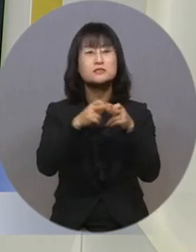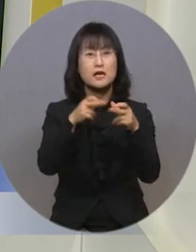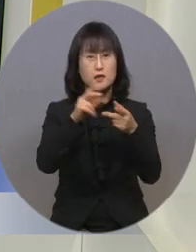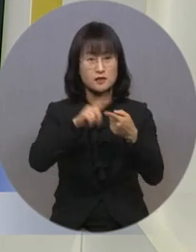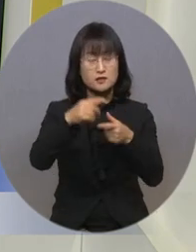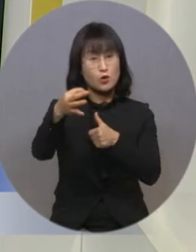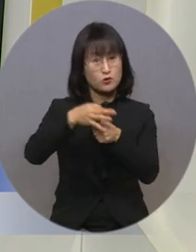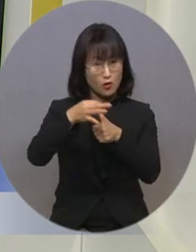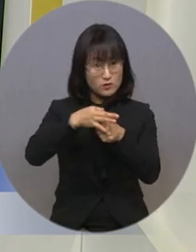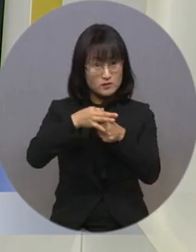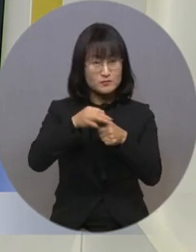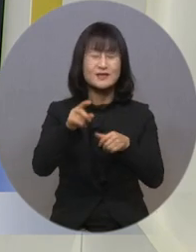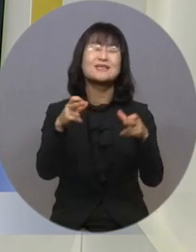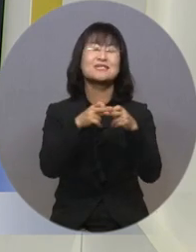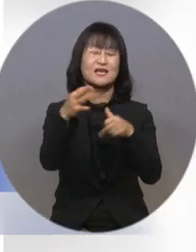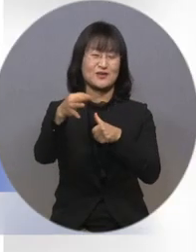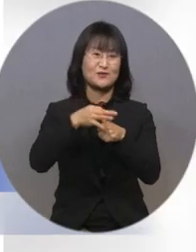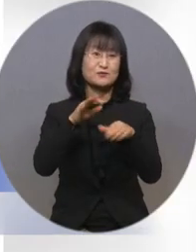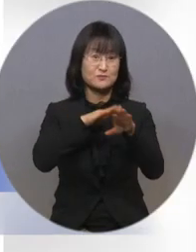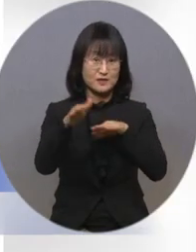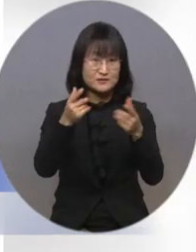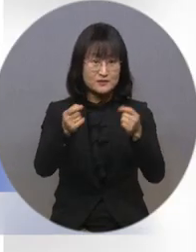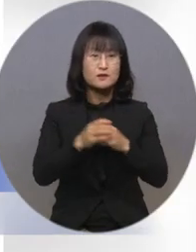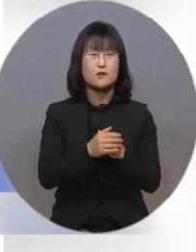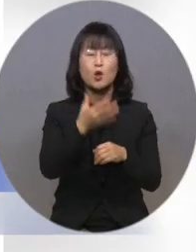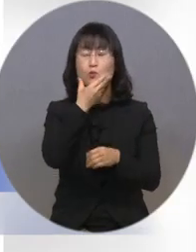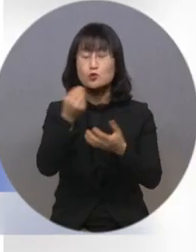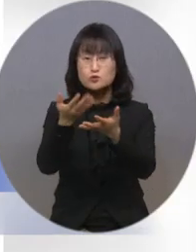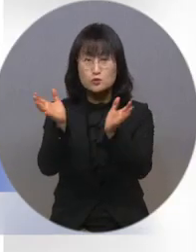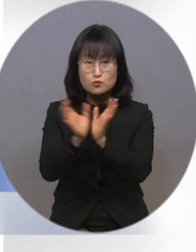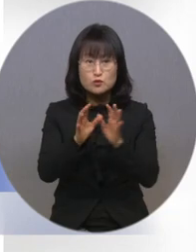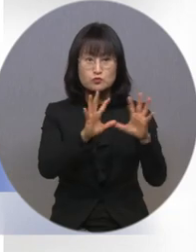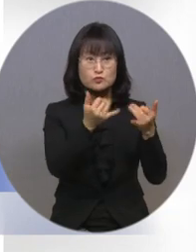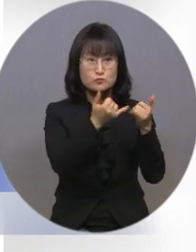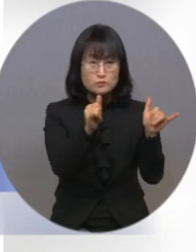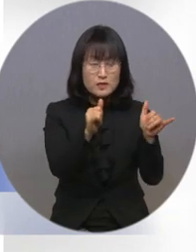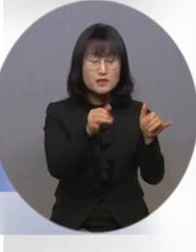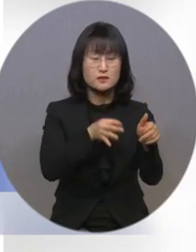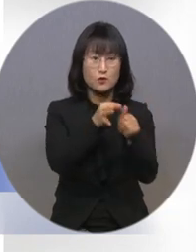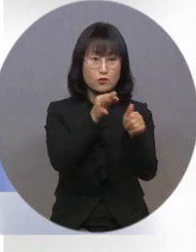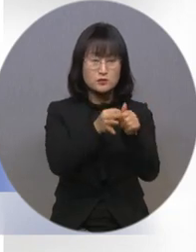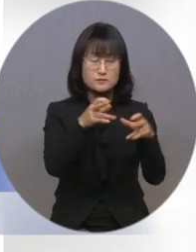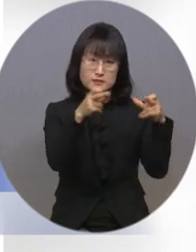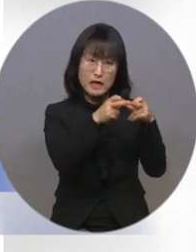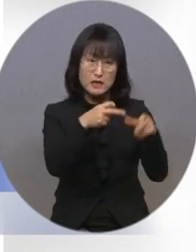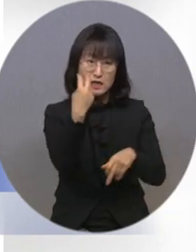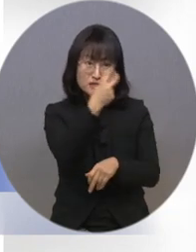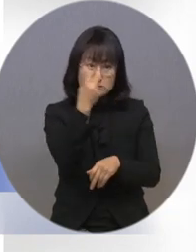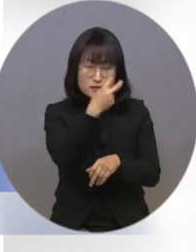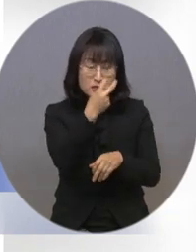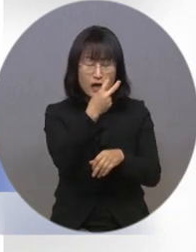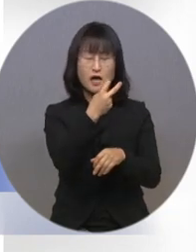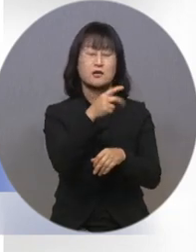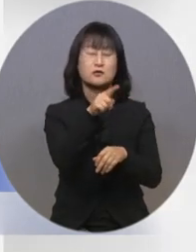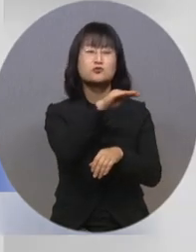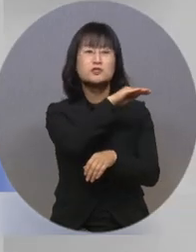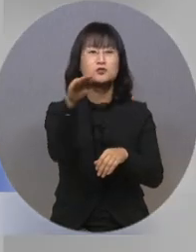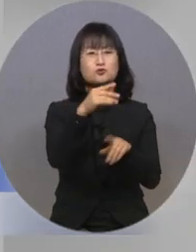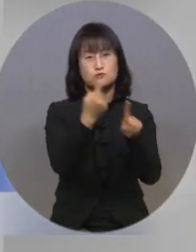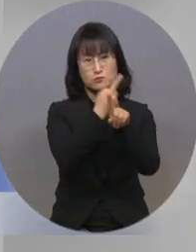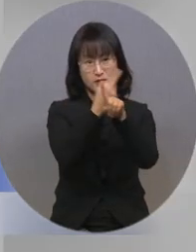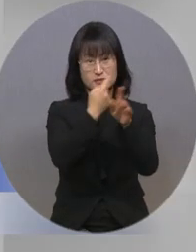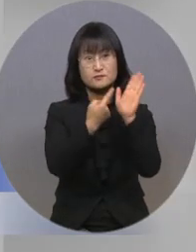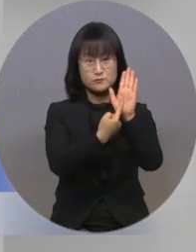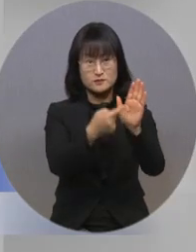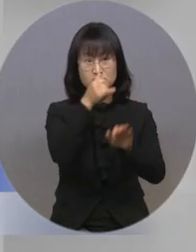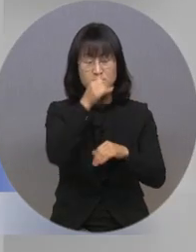바로 장애연금 제도인데요. 보건복지부가 국민연금 장애 심사 규정을 일부 개정해 고시했습니다.